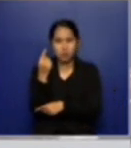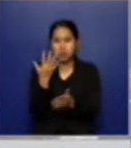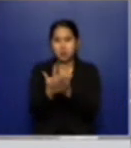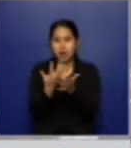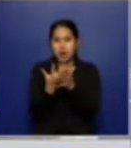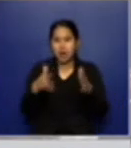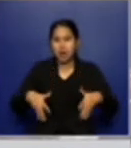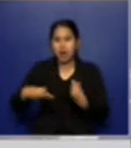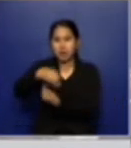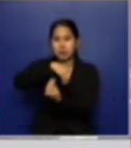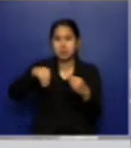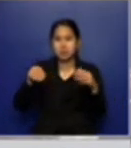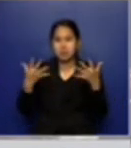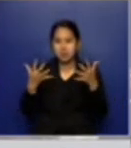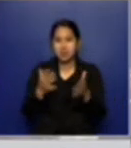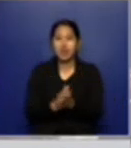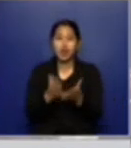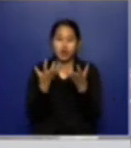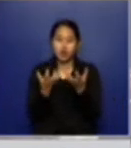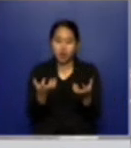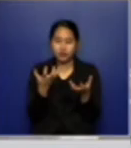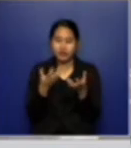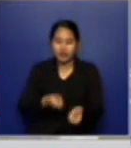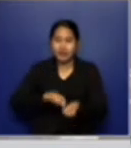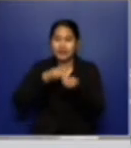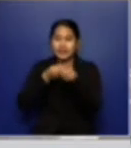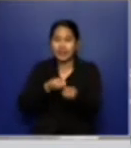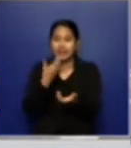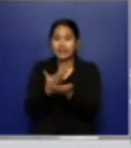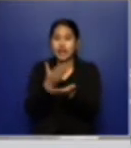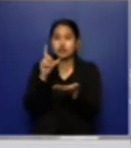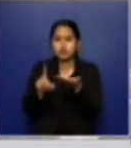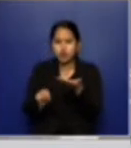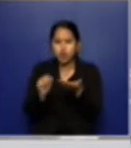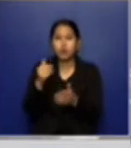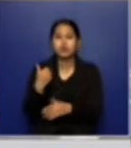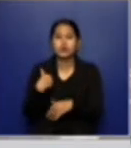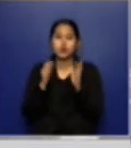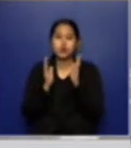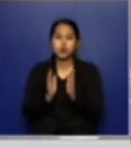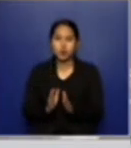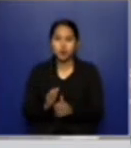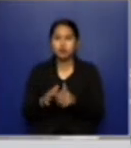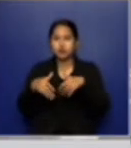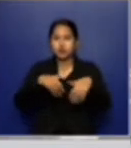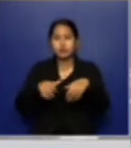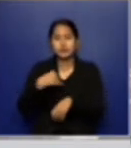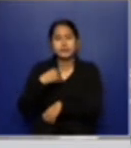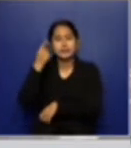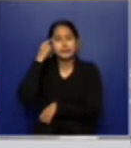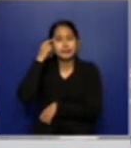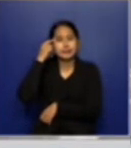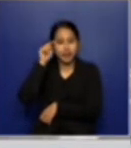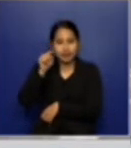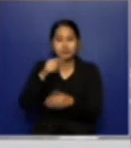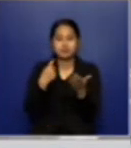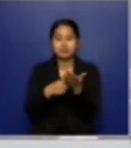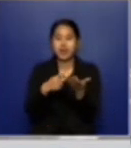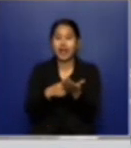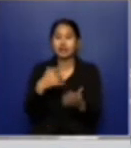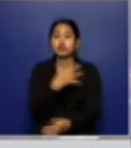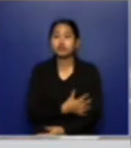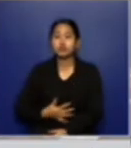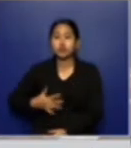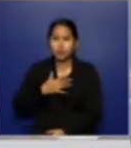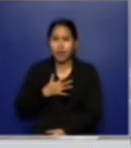ได้ราคาสินค้าการเกษตรตกต่ำประชาชนต้องพึ่งพาระบบประกันสุขภาพแต่การจัด